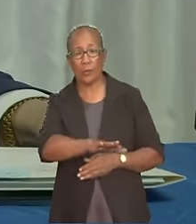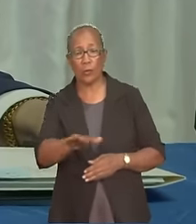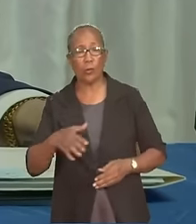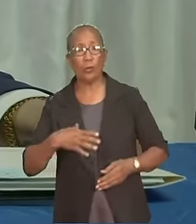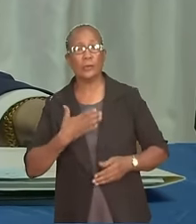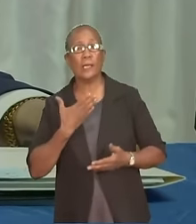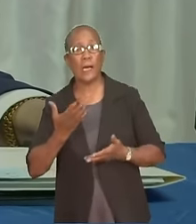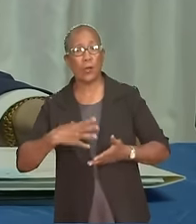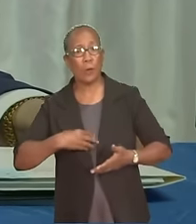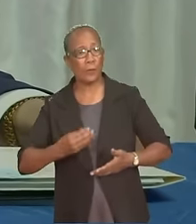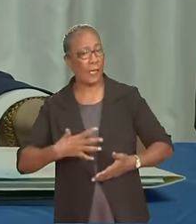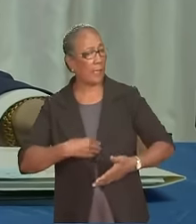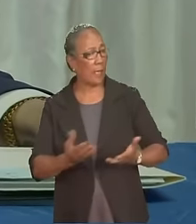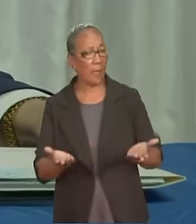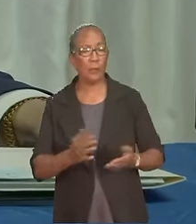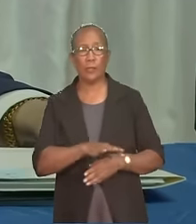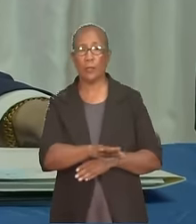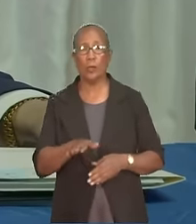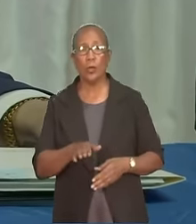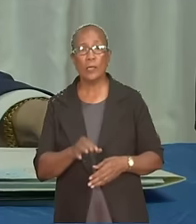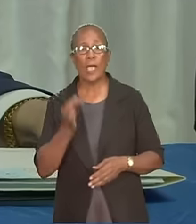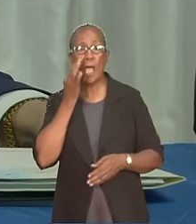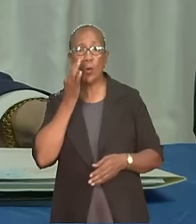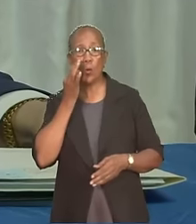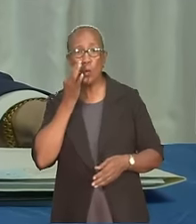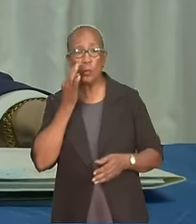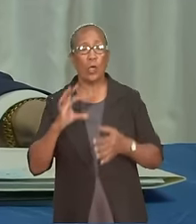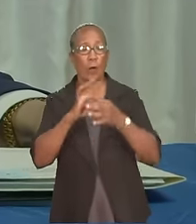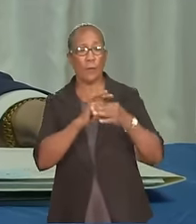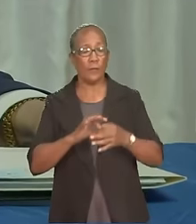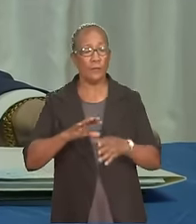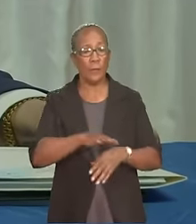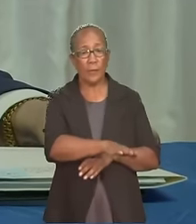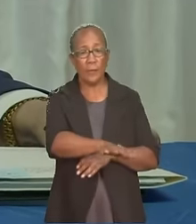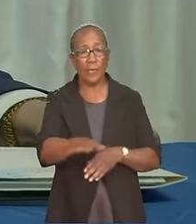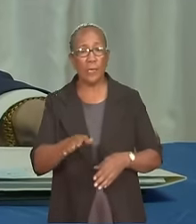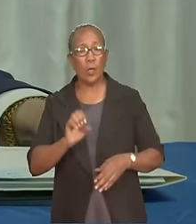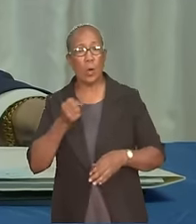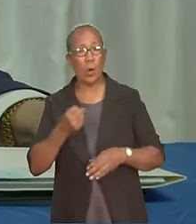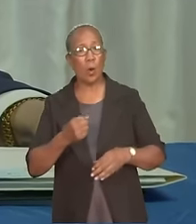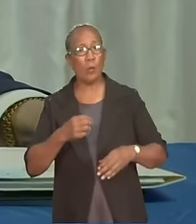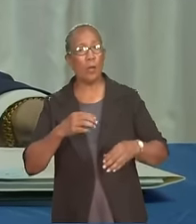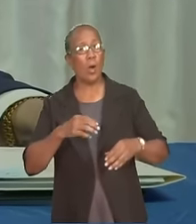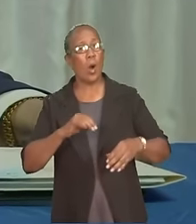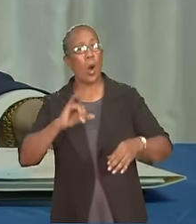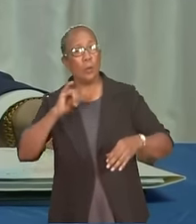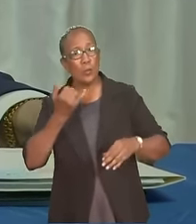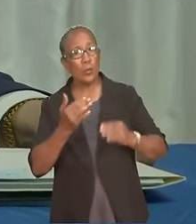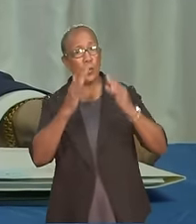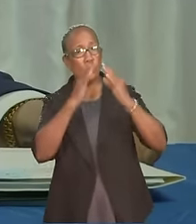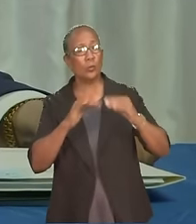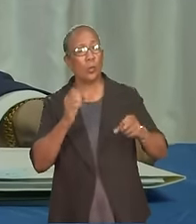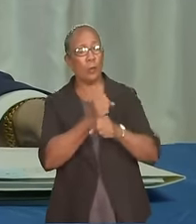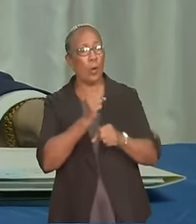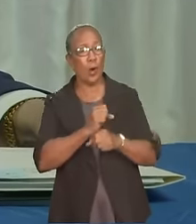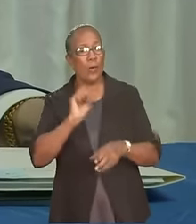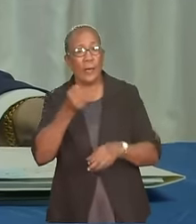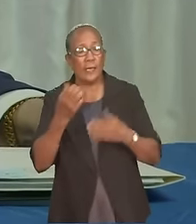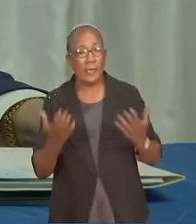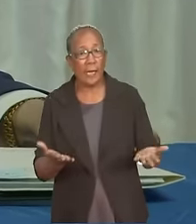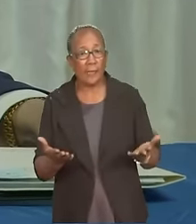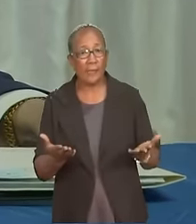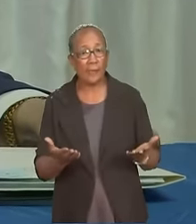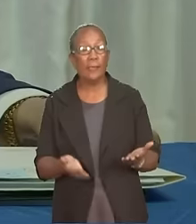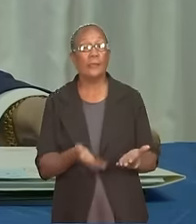grond hebben. En op familieterreinen het heel lastig is voor hen om te bouwen, omdat er daar geen infrastructuur is. De beschikking